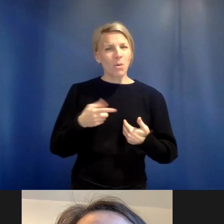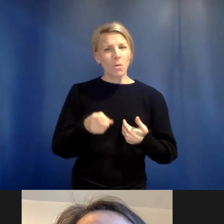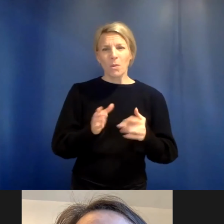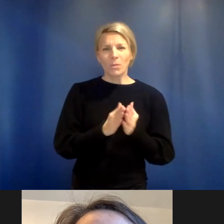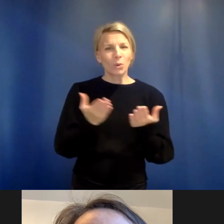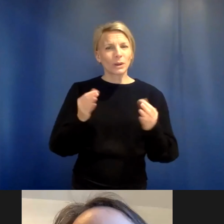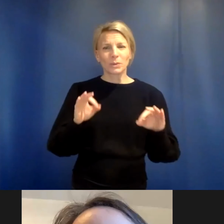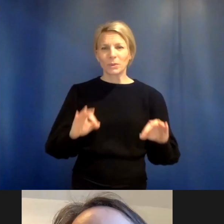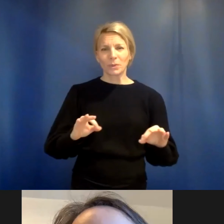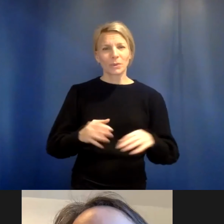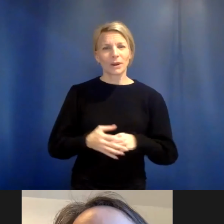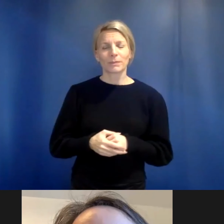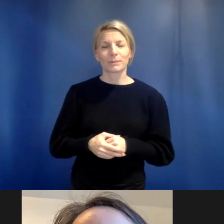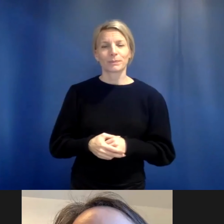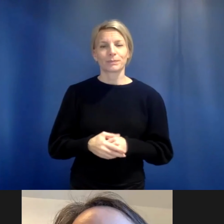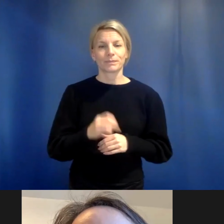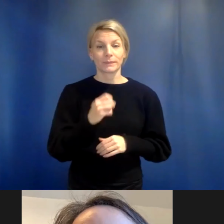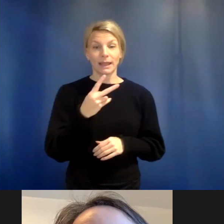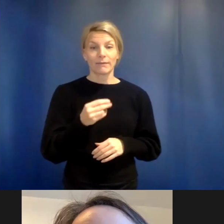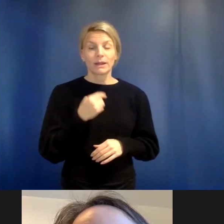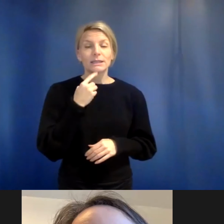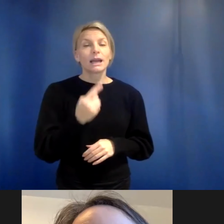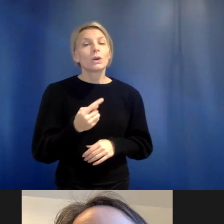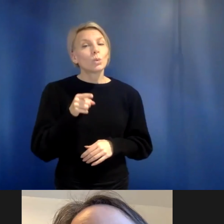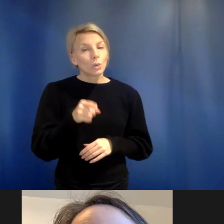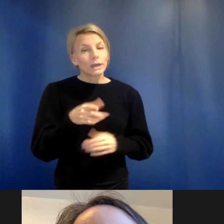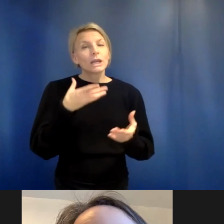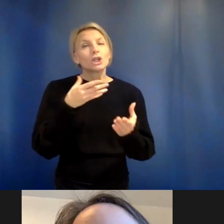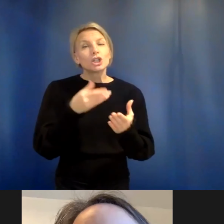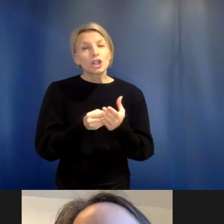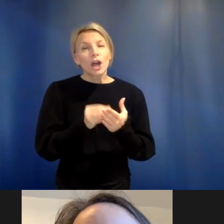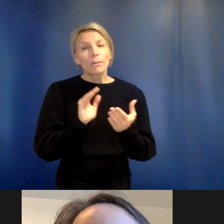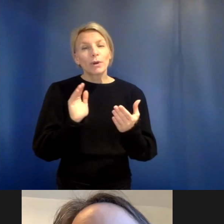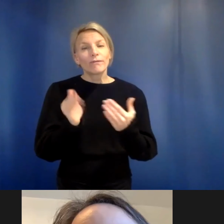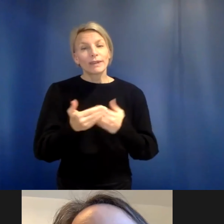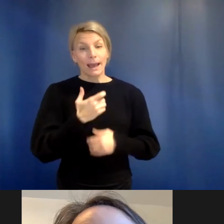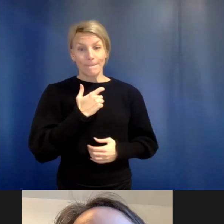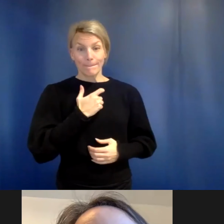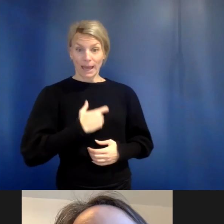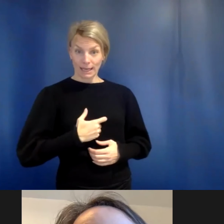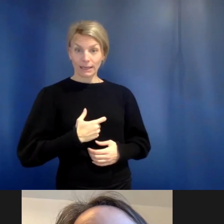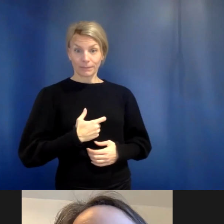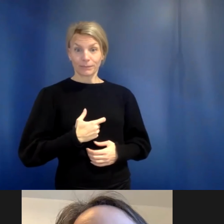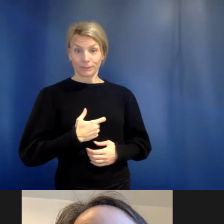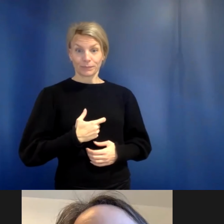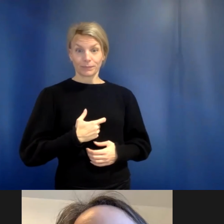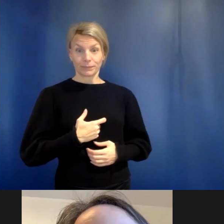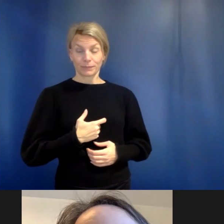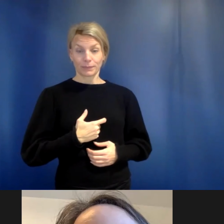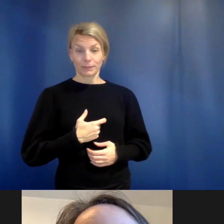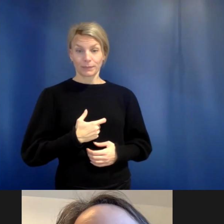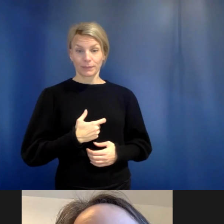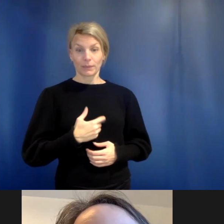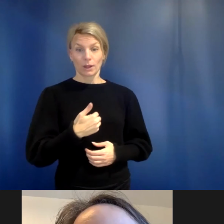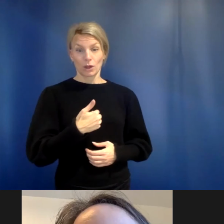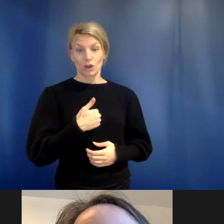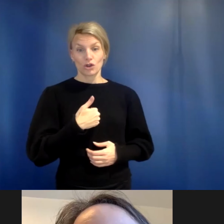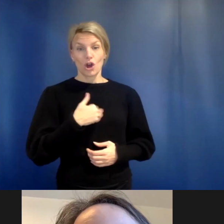Den köper man via mej och jag har